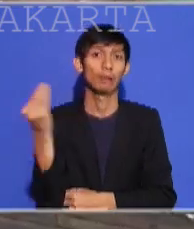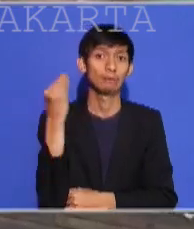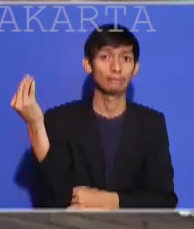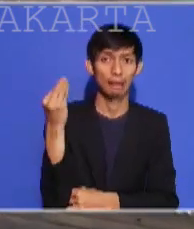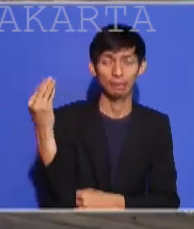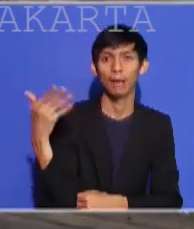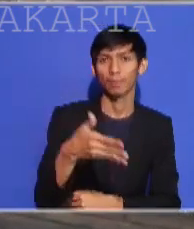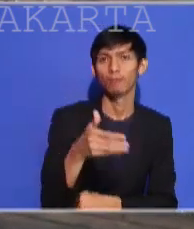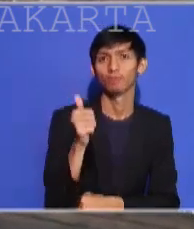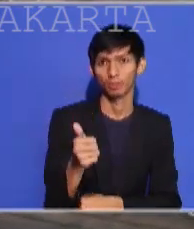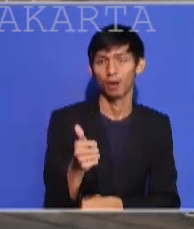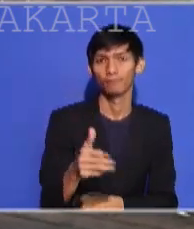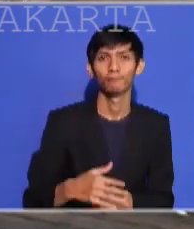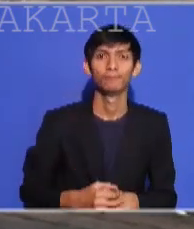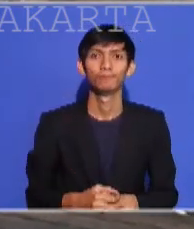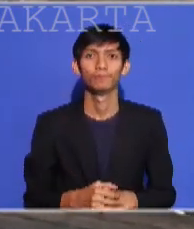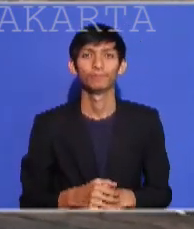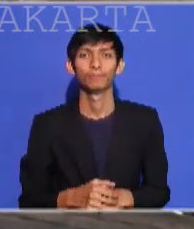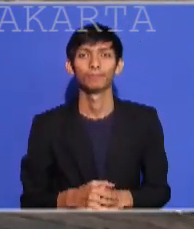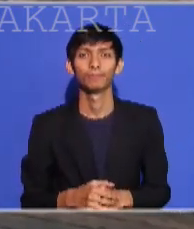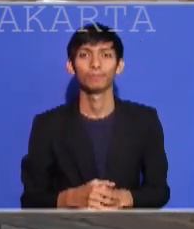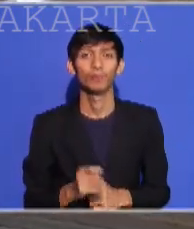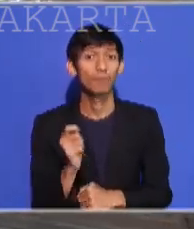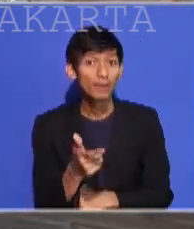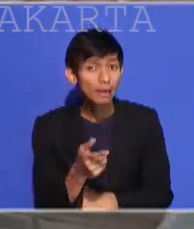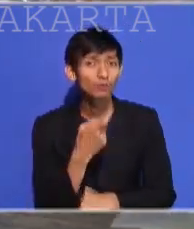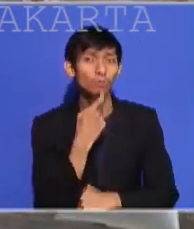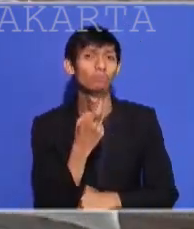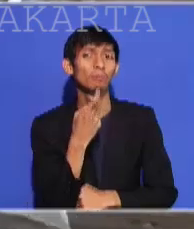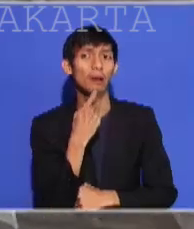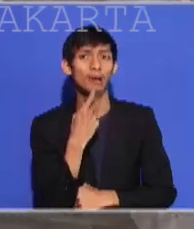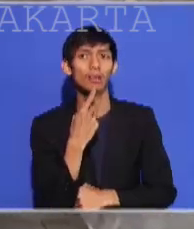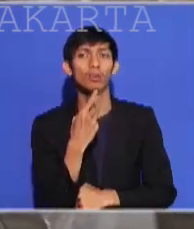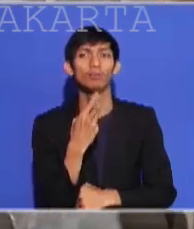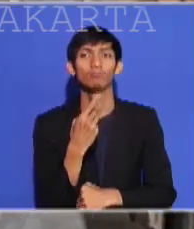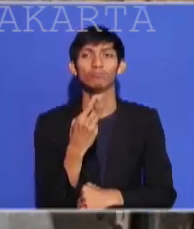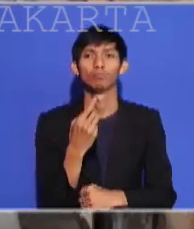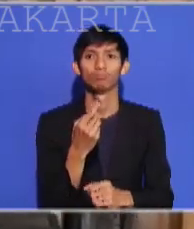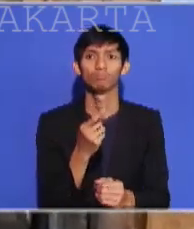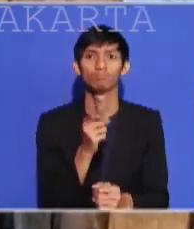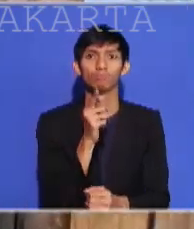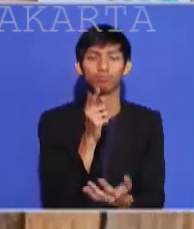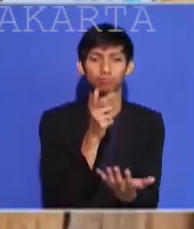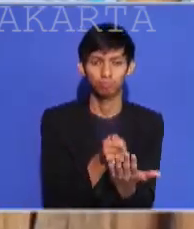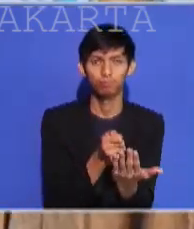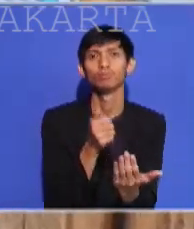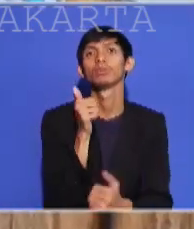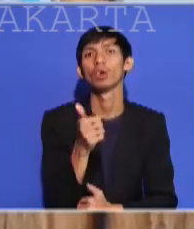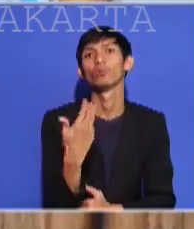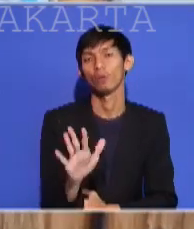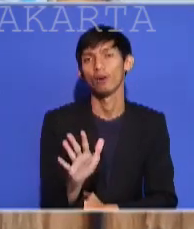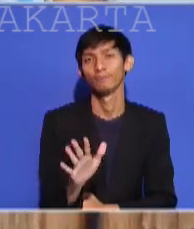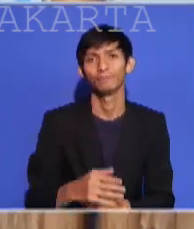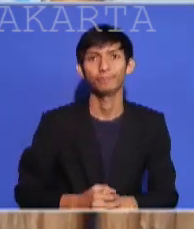ngendangi papan menika. Anggenipun bayar ugi saged migunakaken QR code utawi kris. Wisatawan saged